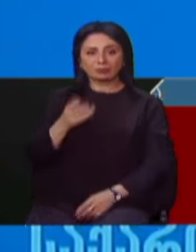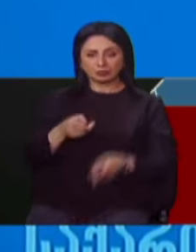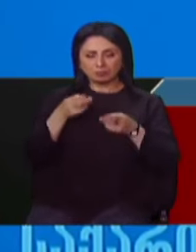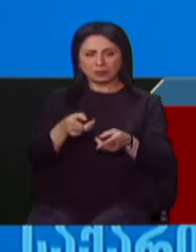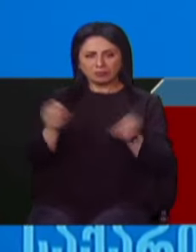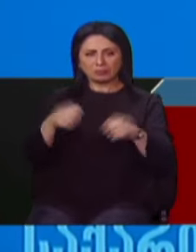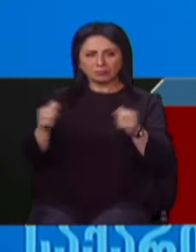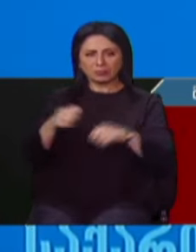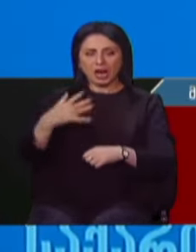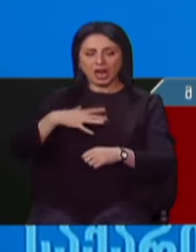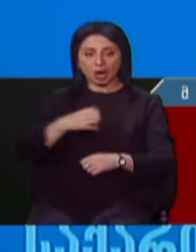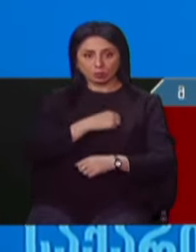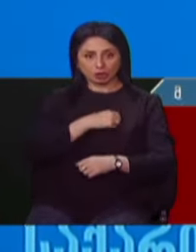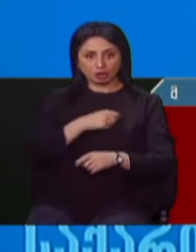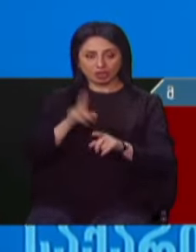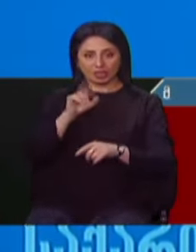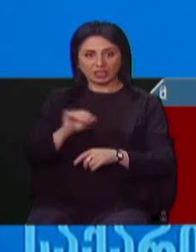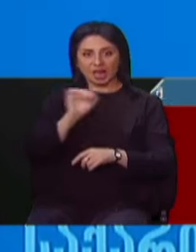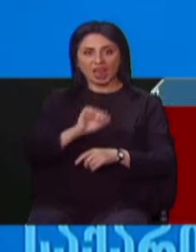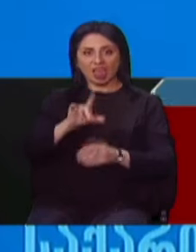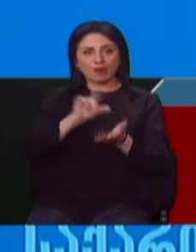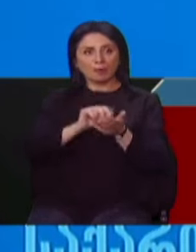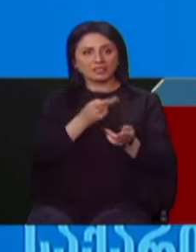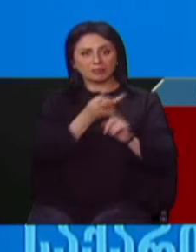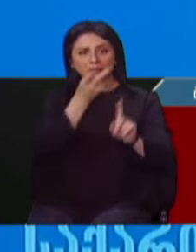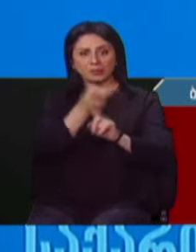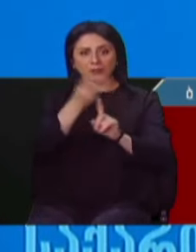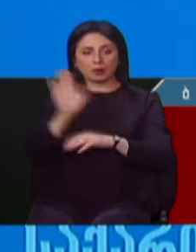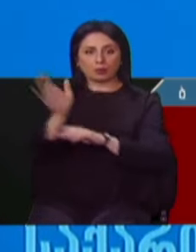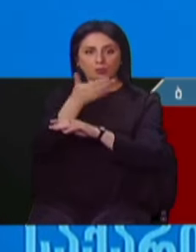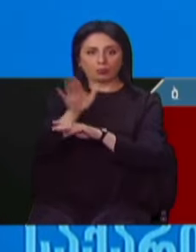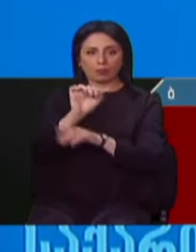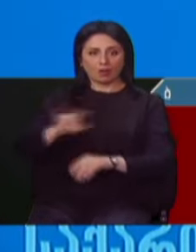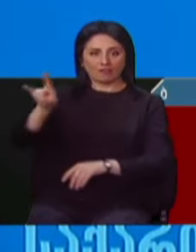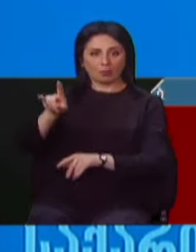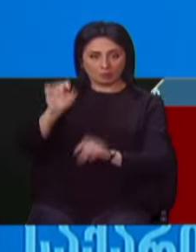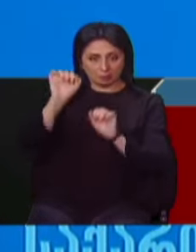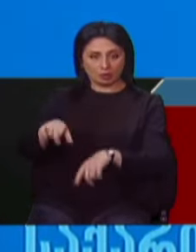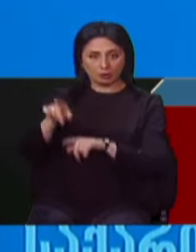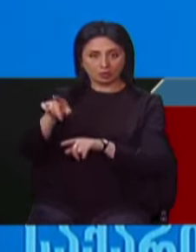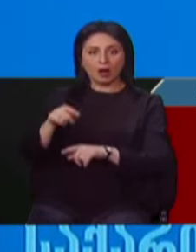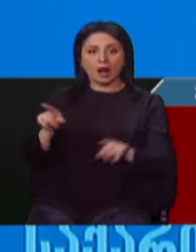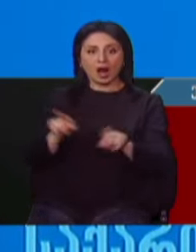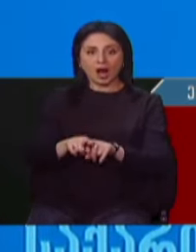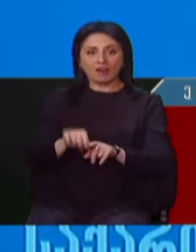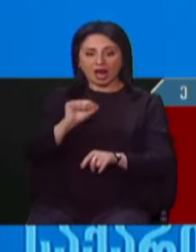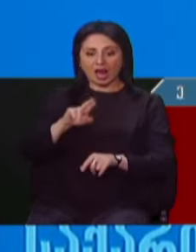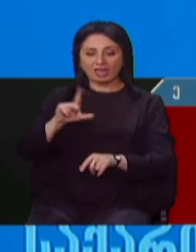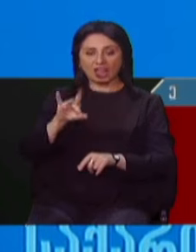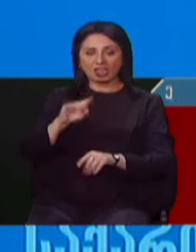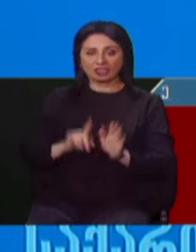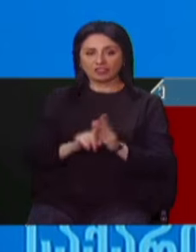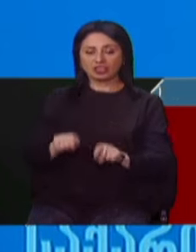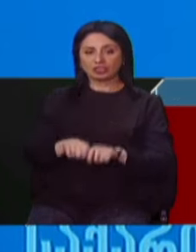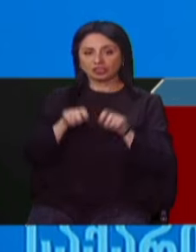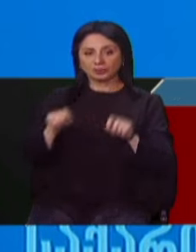გაძარცვა ქართული ჯარი და ევროპელი პენსიონერები, ის დასეირნოს დასავლეთში თავისუფლად, და ასევე ადეიშვილი, რომელმაც